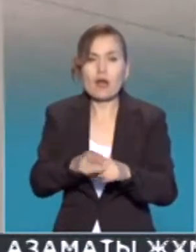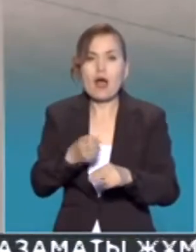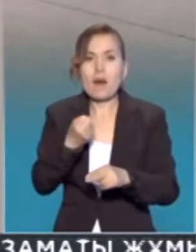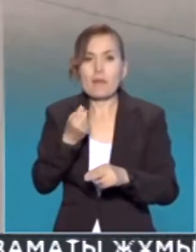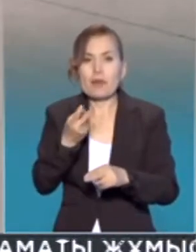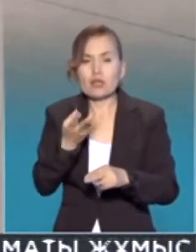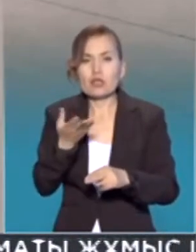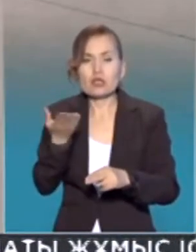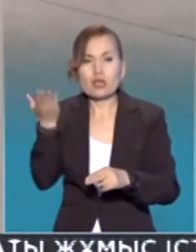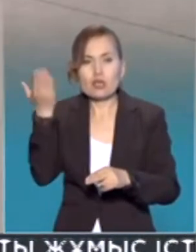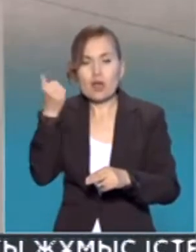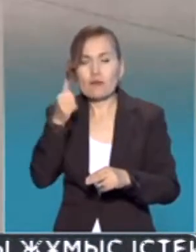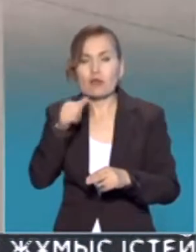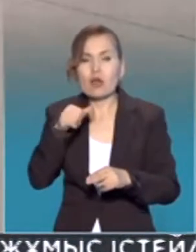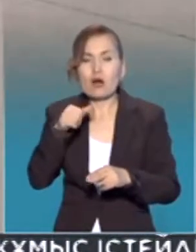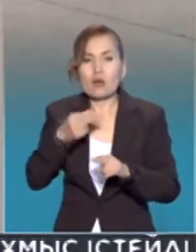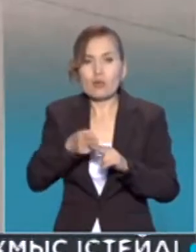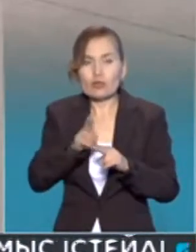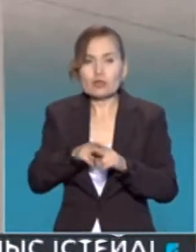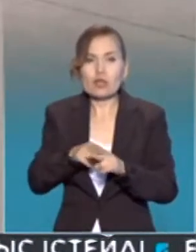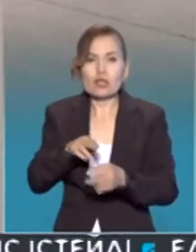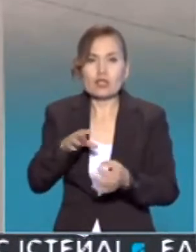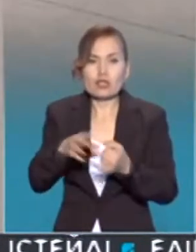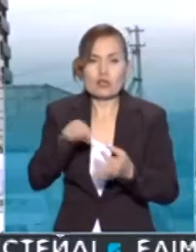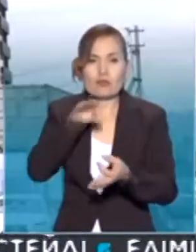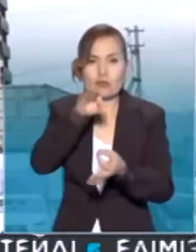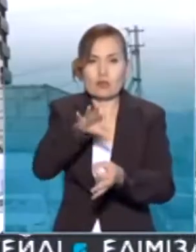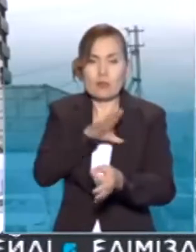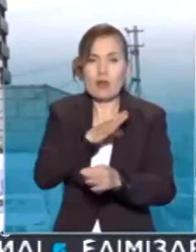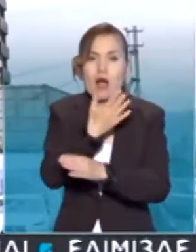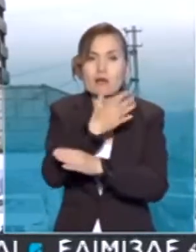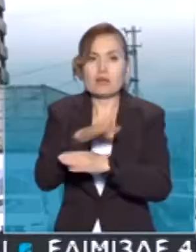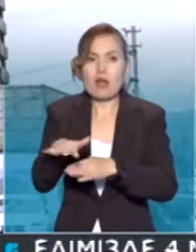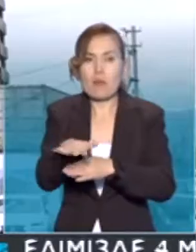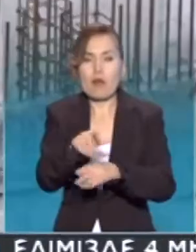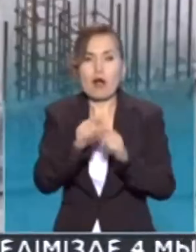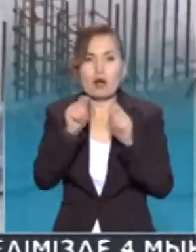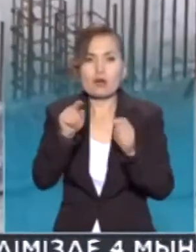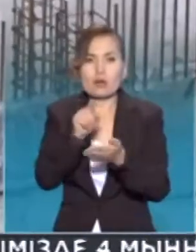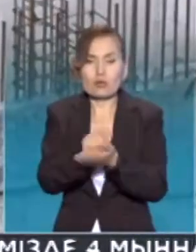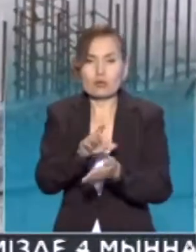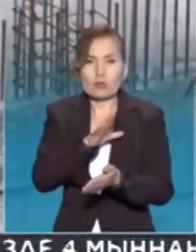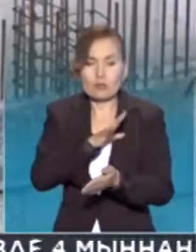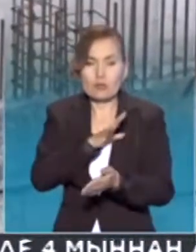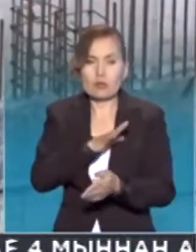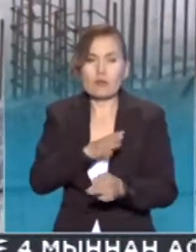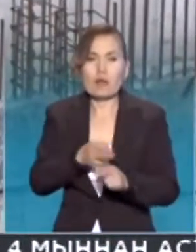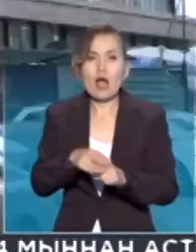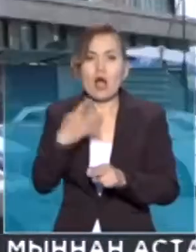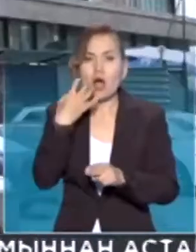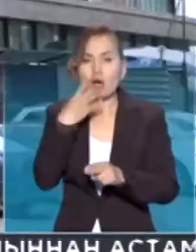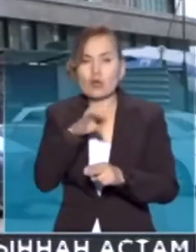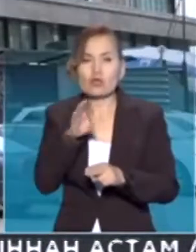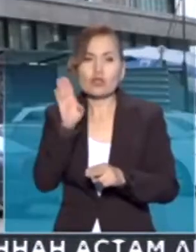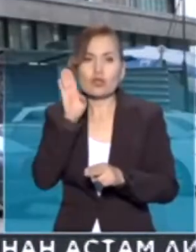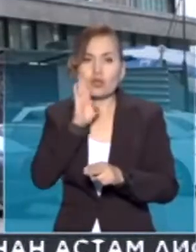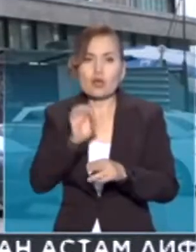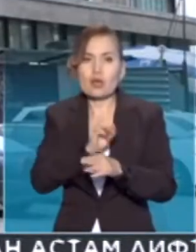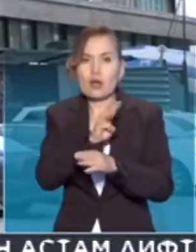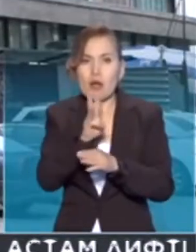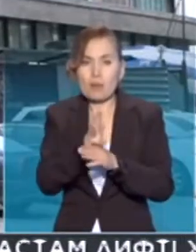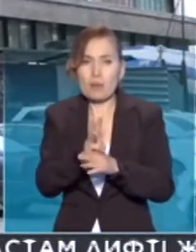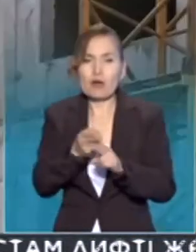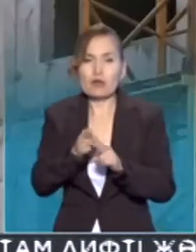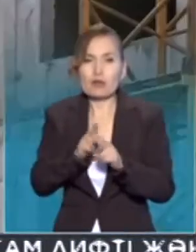бірнеше жыл бұрын бос жататын және саябақ салынуы керек болған. Бұдан бөлек нысанның дәл жанында ауданды ыстық сумен қамтамасыз етіп отырған